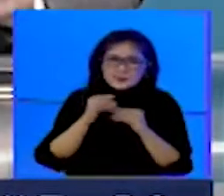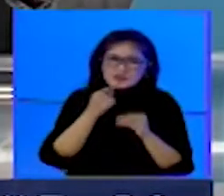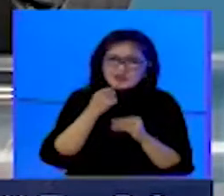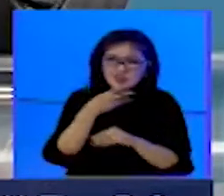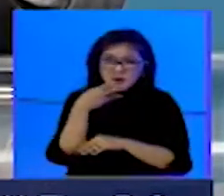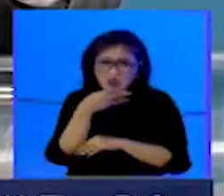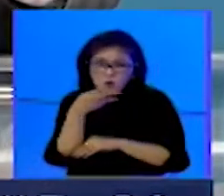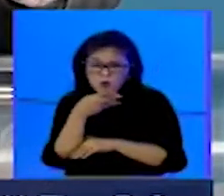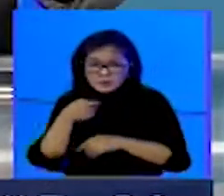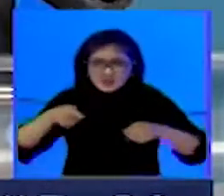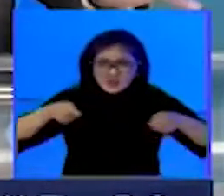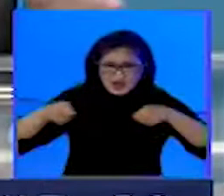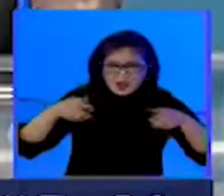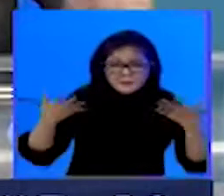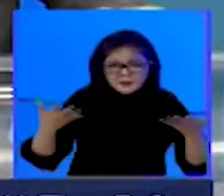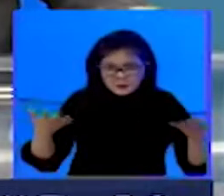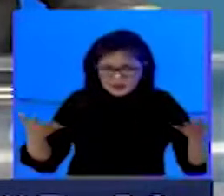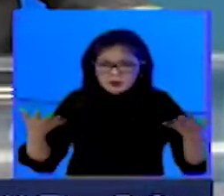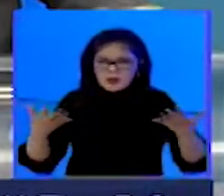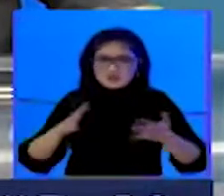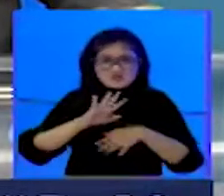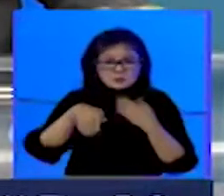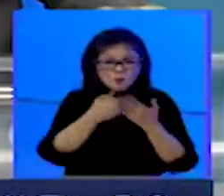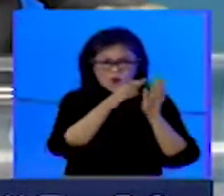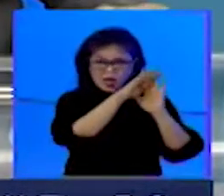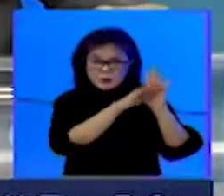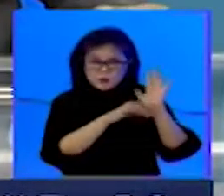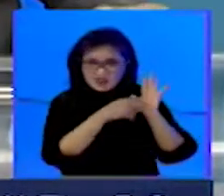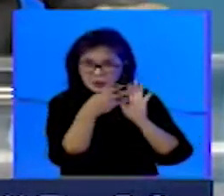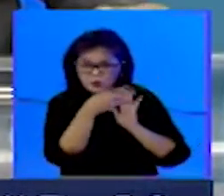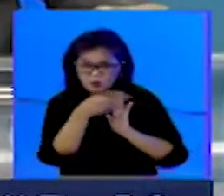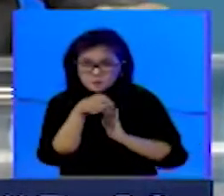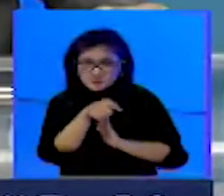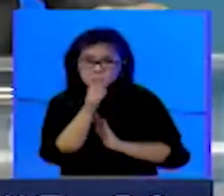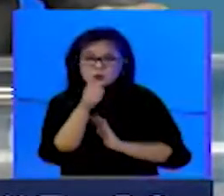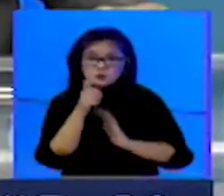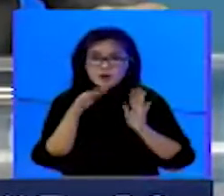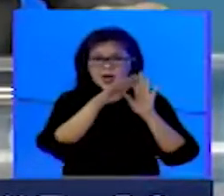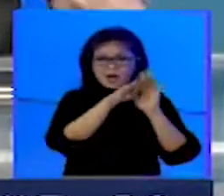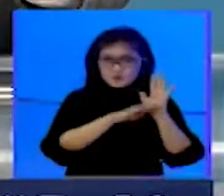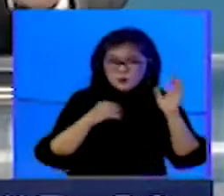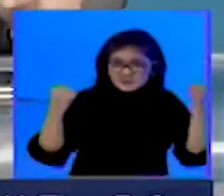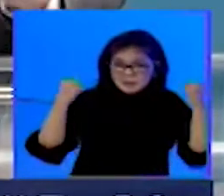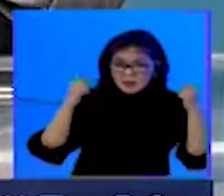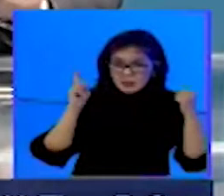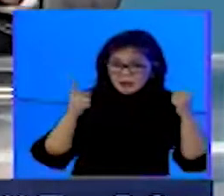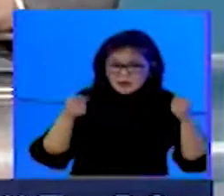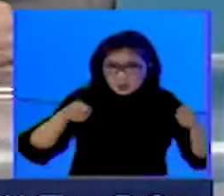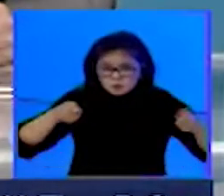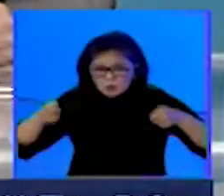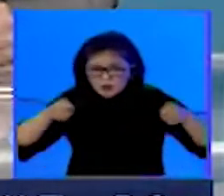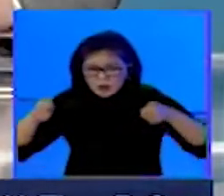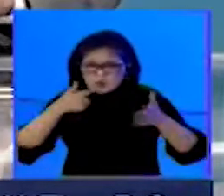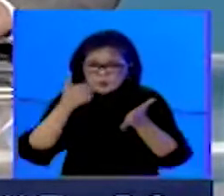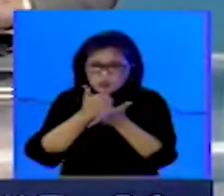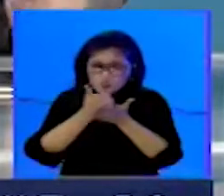untuk mengintegrasikan segala kebijakan ekonomi dan juga kebijakan kesehatan presiden menegaskan Satgas cobit